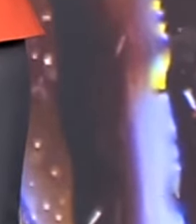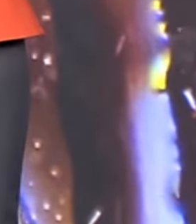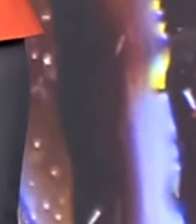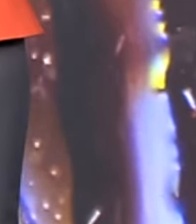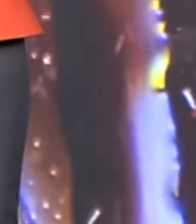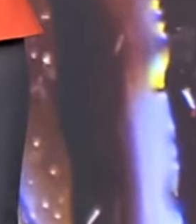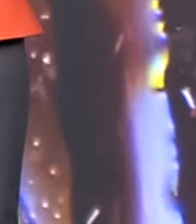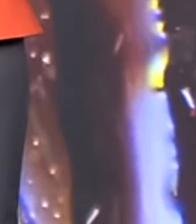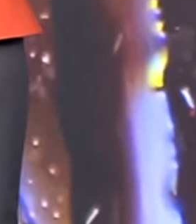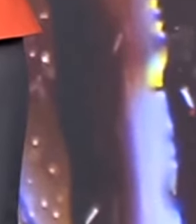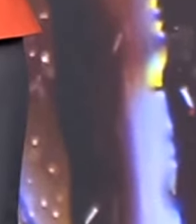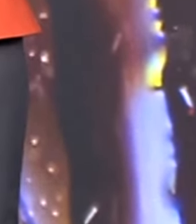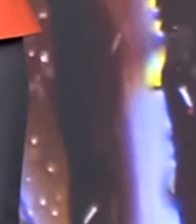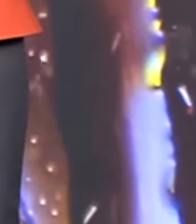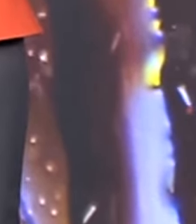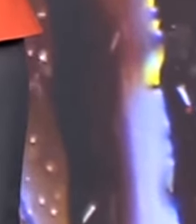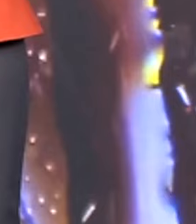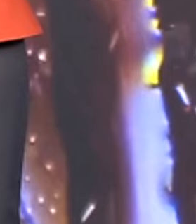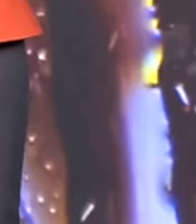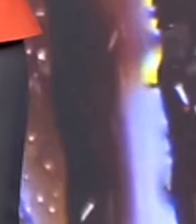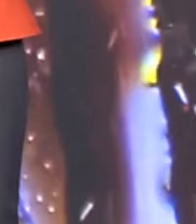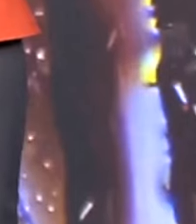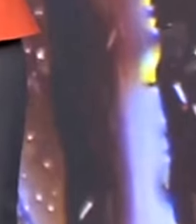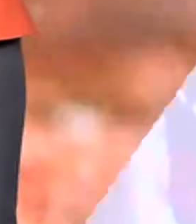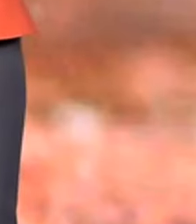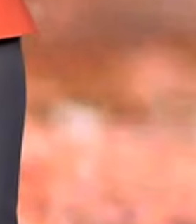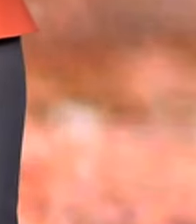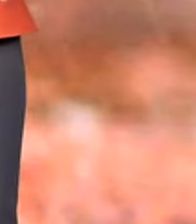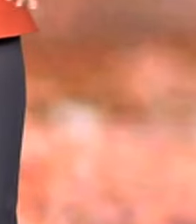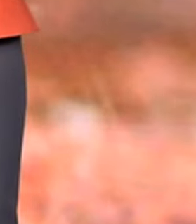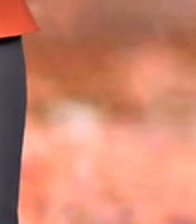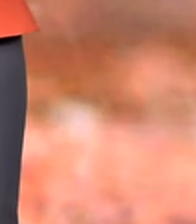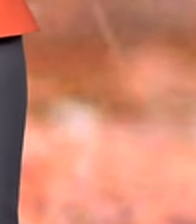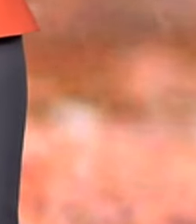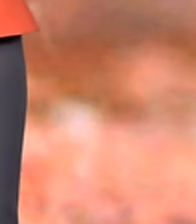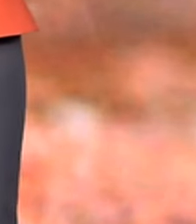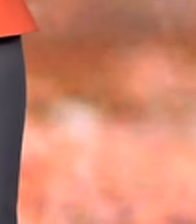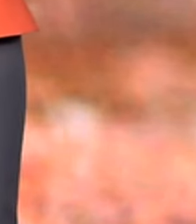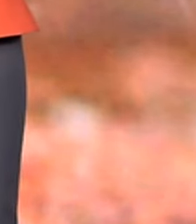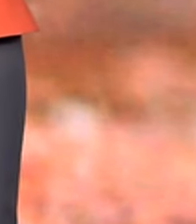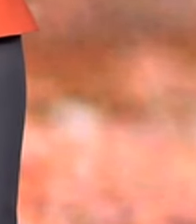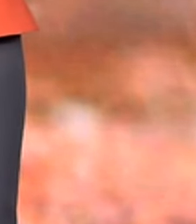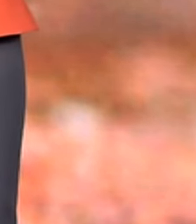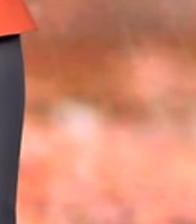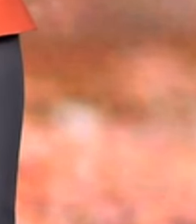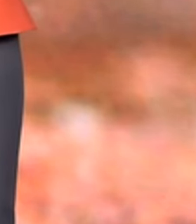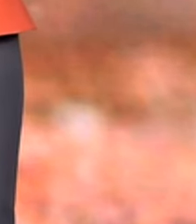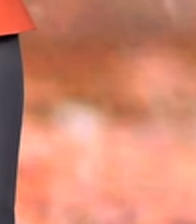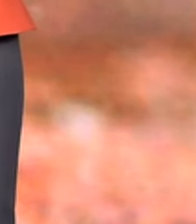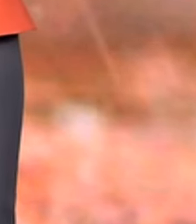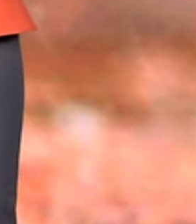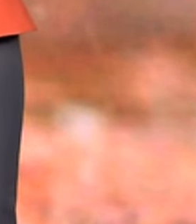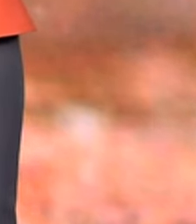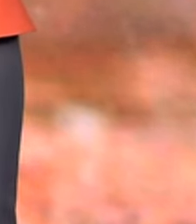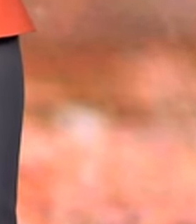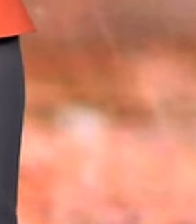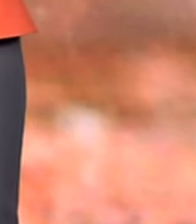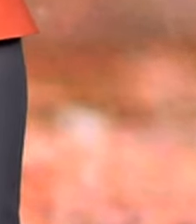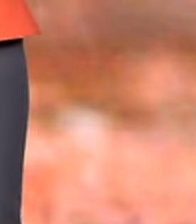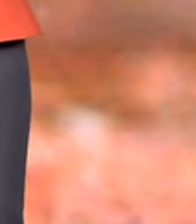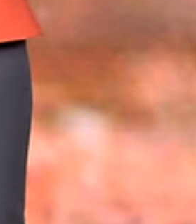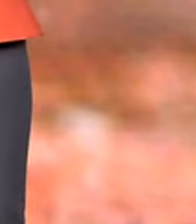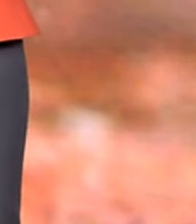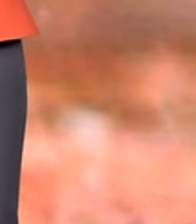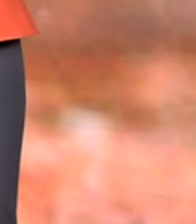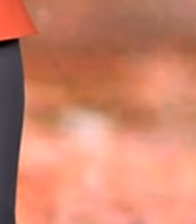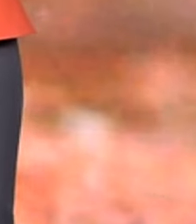Жезқазғанда күндіз плюс 30, түнде плюс 21 градусты көрсетеді. Семей мен Өскеменде күндіз 0-22-24, түнде 16-18